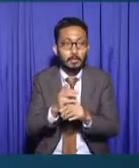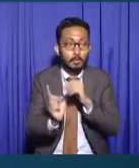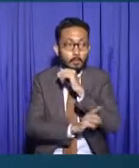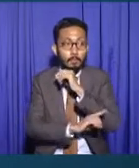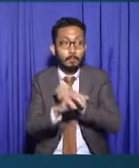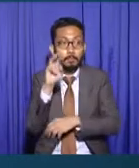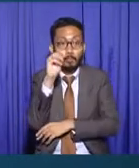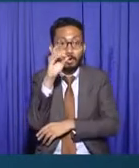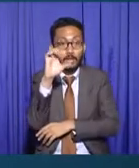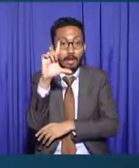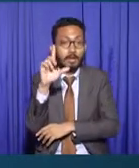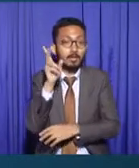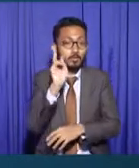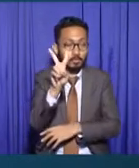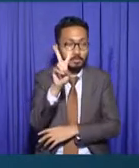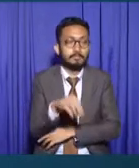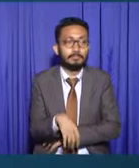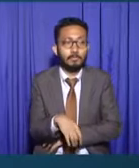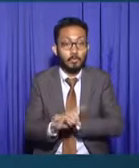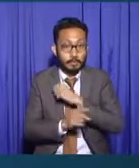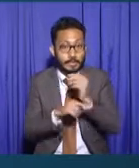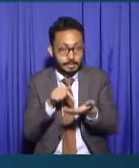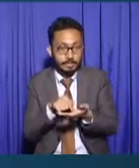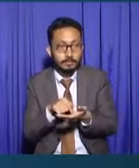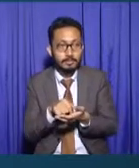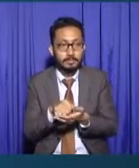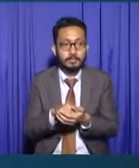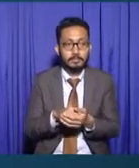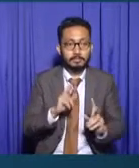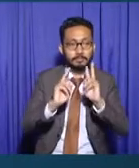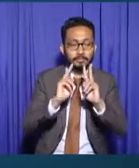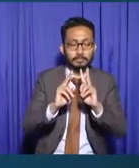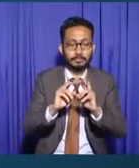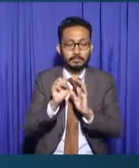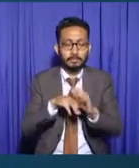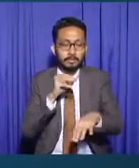juga dikenali sebagai hukum pengaturan bebas